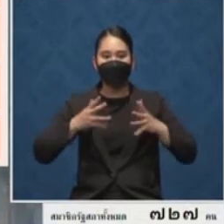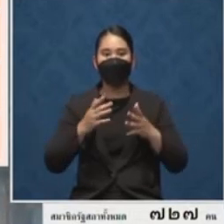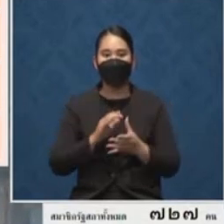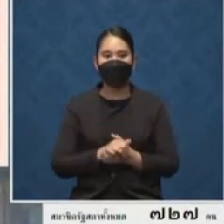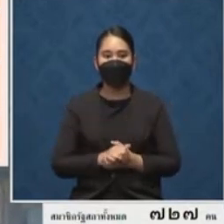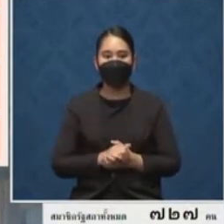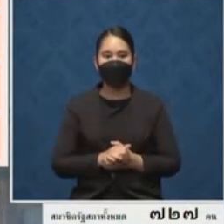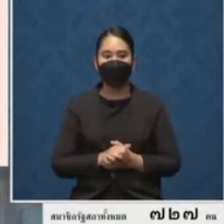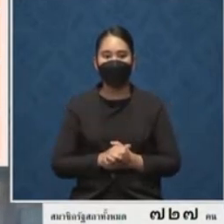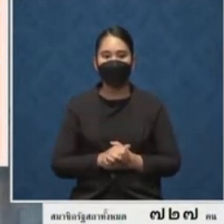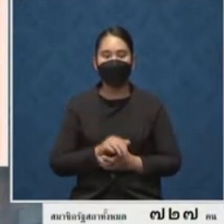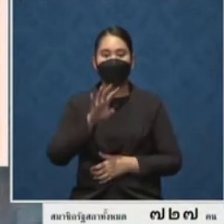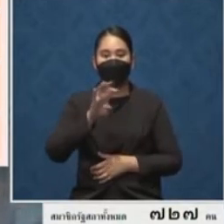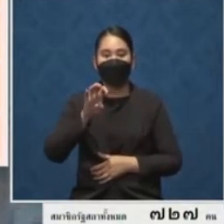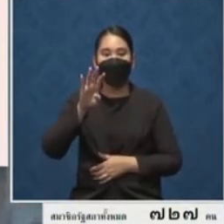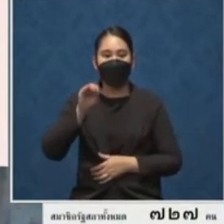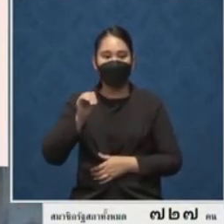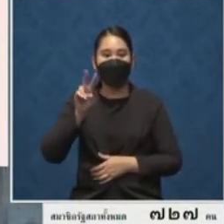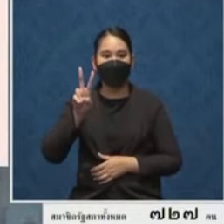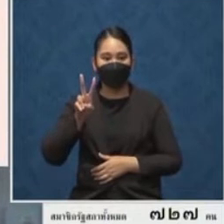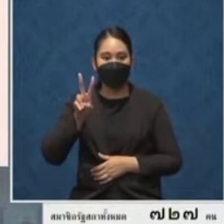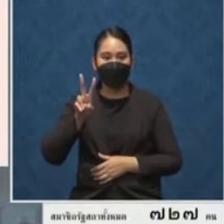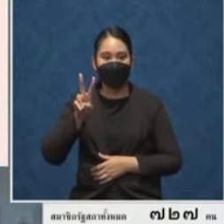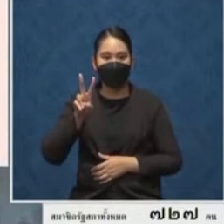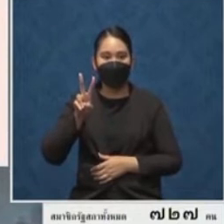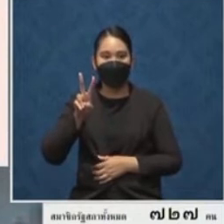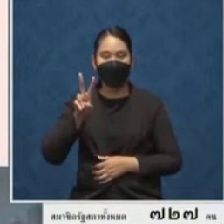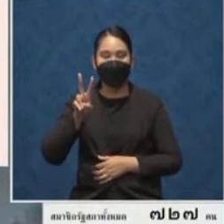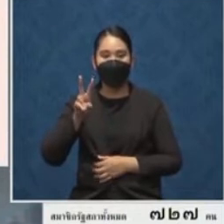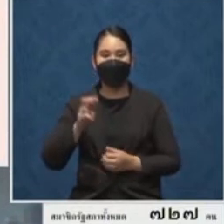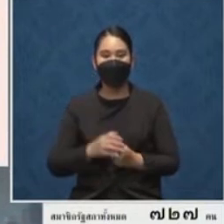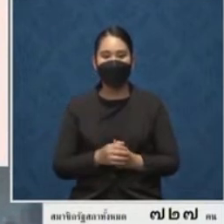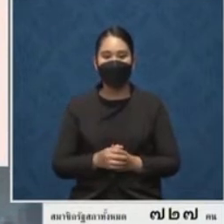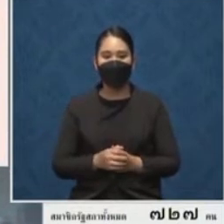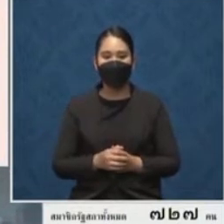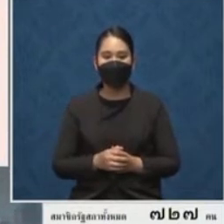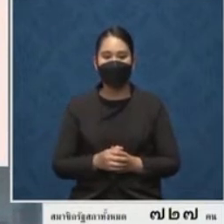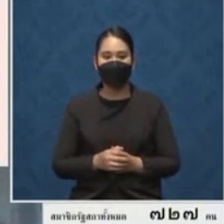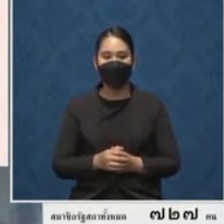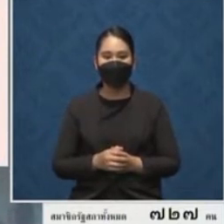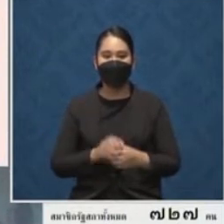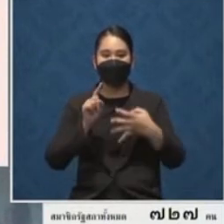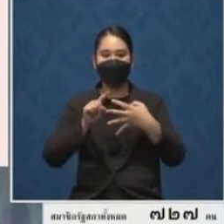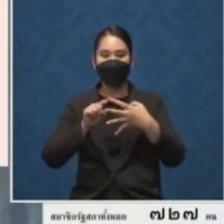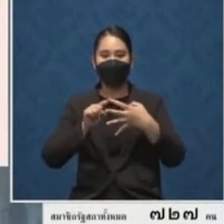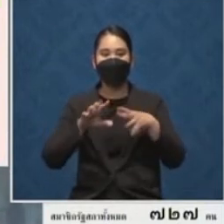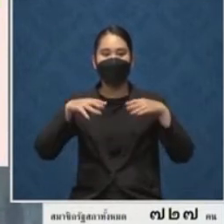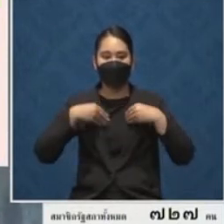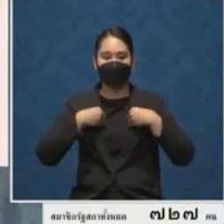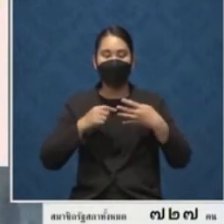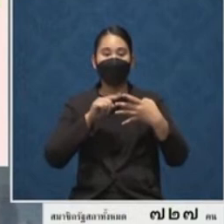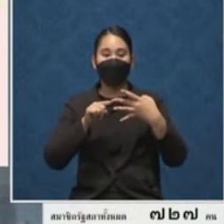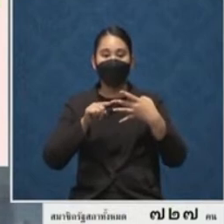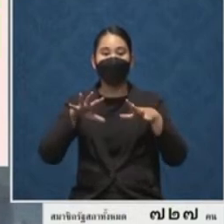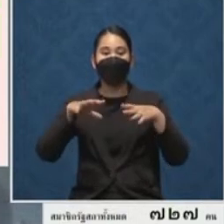442นางสาววชิราพรกาญจนะ 1รับหลักการ2รับหลักการ3รับหลัก